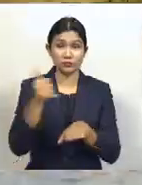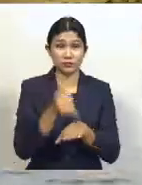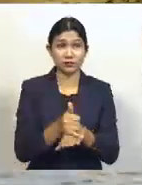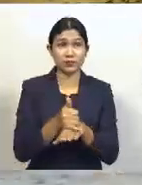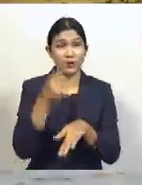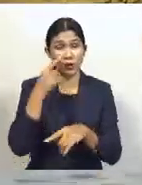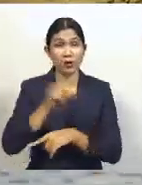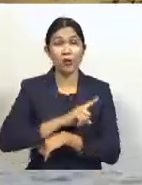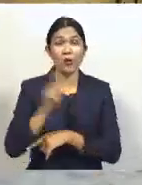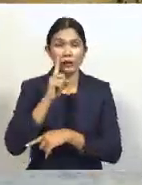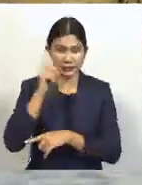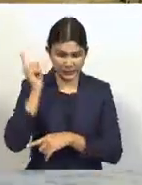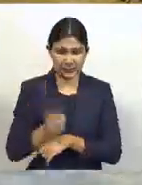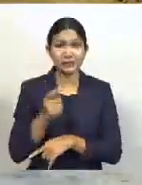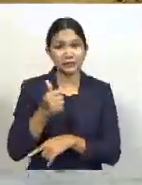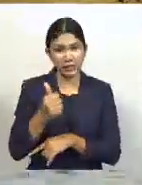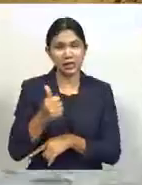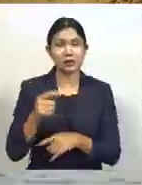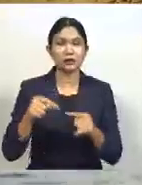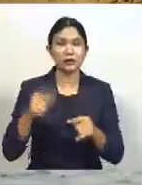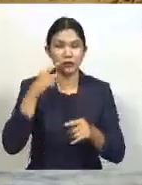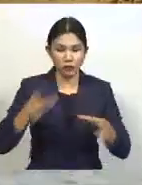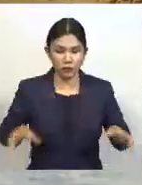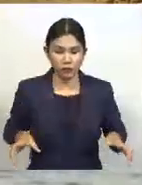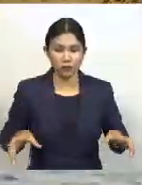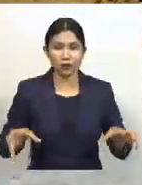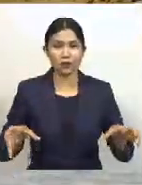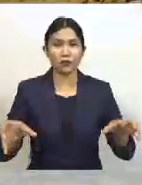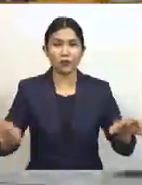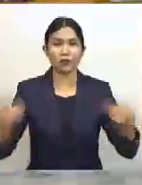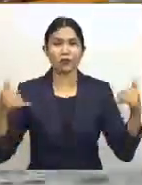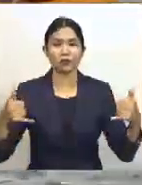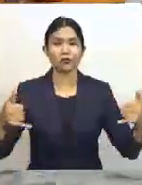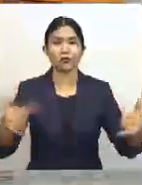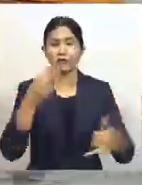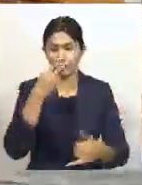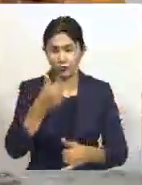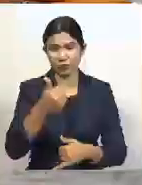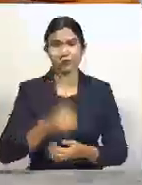วในวันพระราชพิธีจริงได้ตลอดสองฝั่งริมแม่น้ำเจ้าพระยา